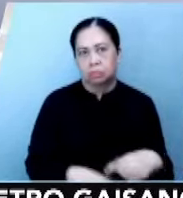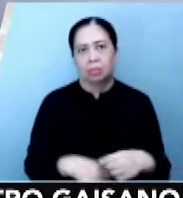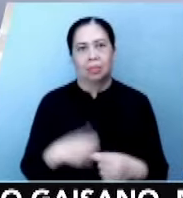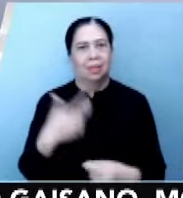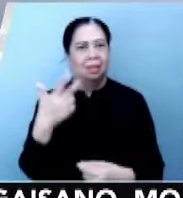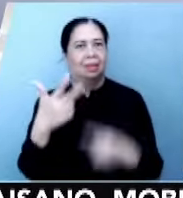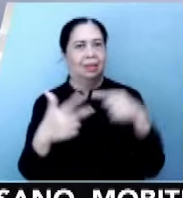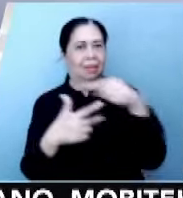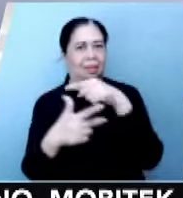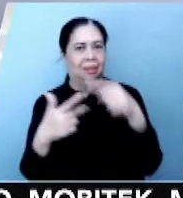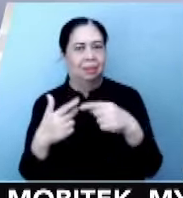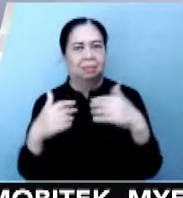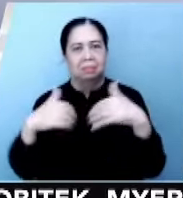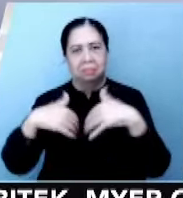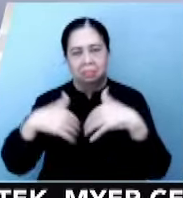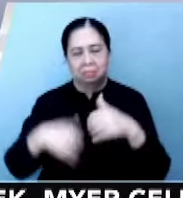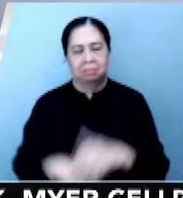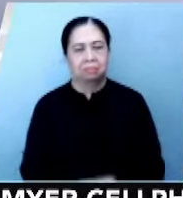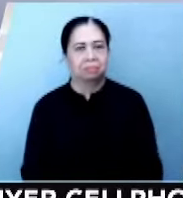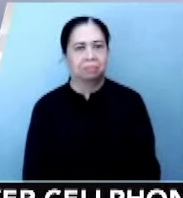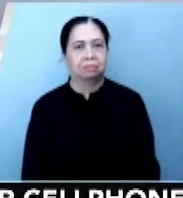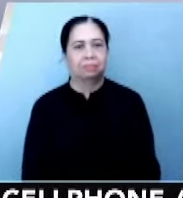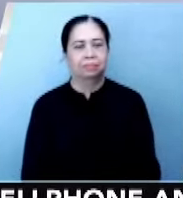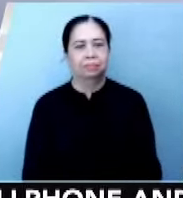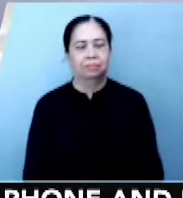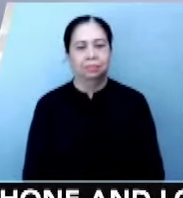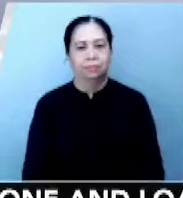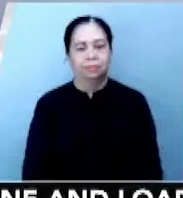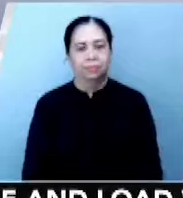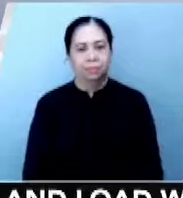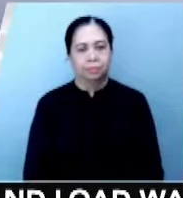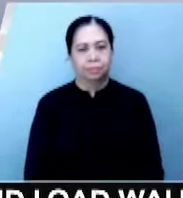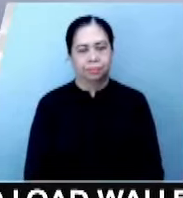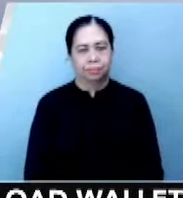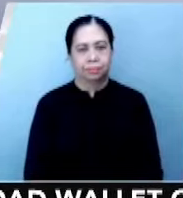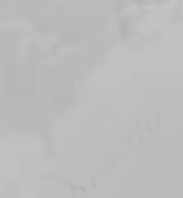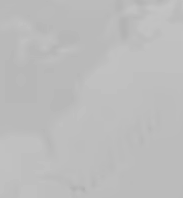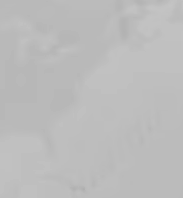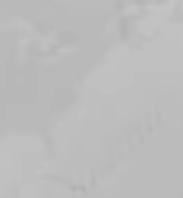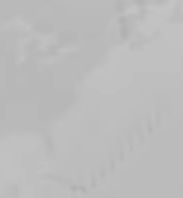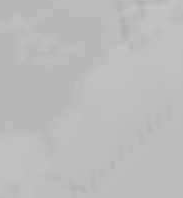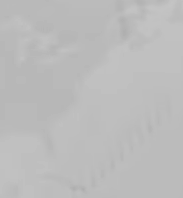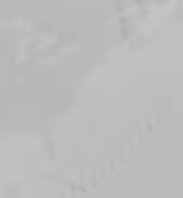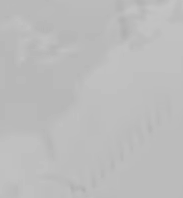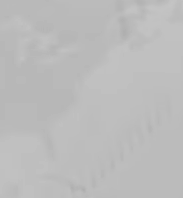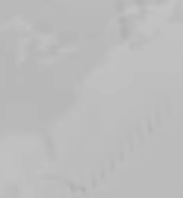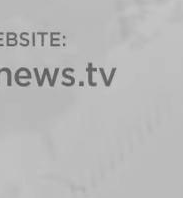Para sa GMA Integrated News, Chino Gaston, nakatutok, 24 oras.